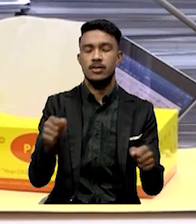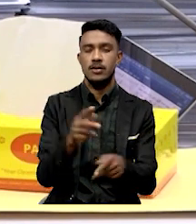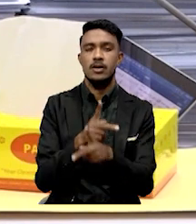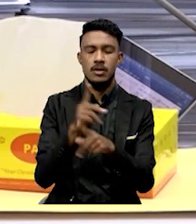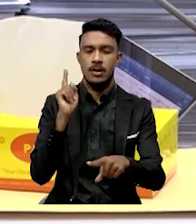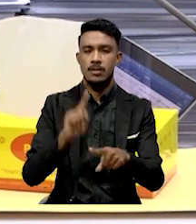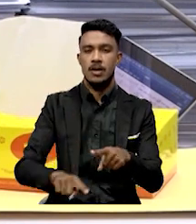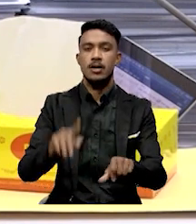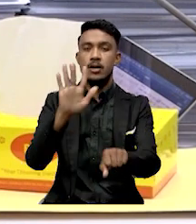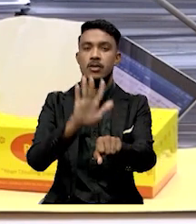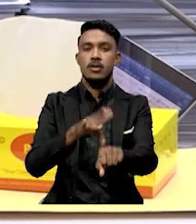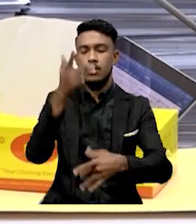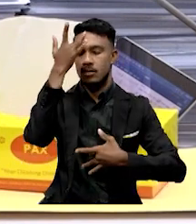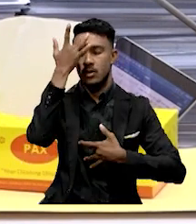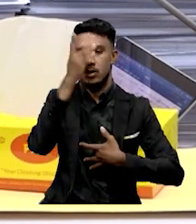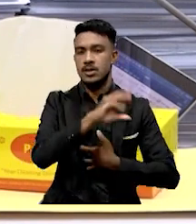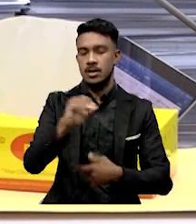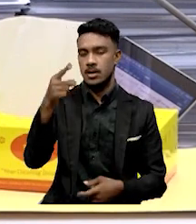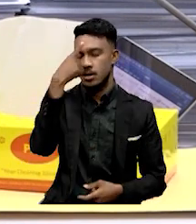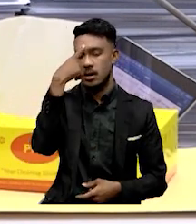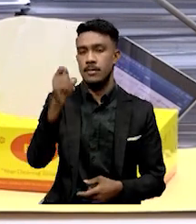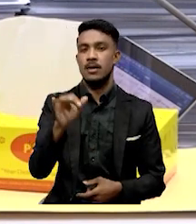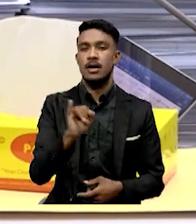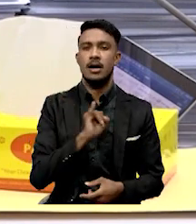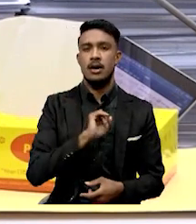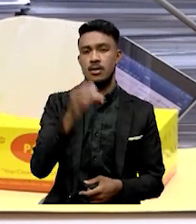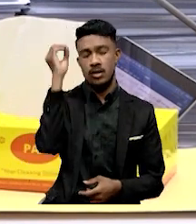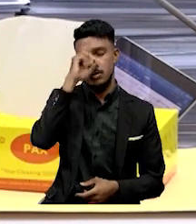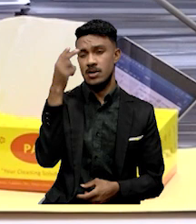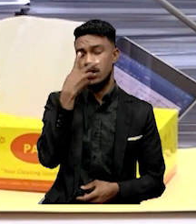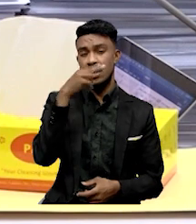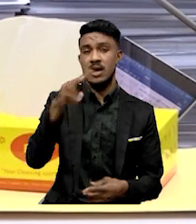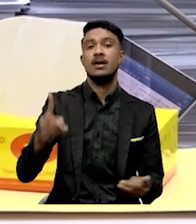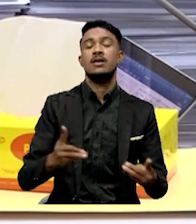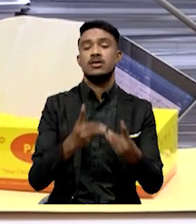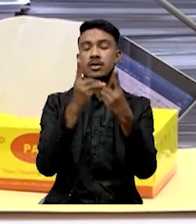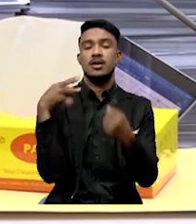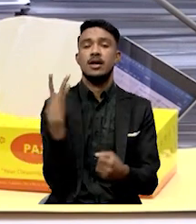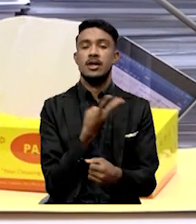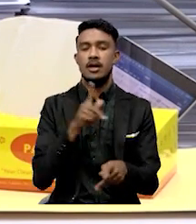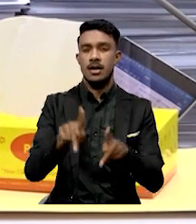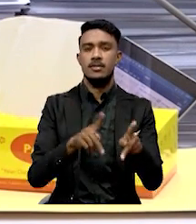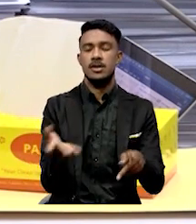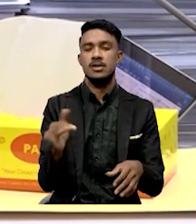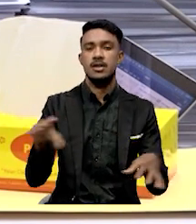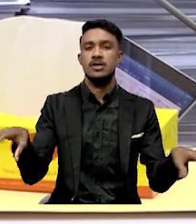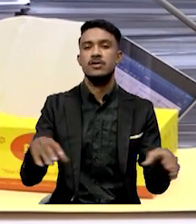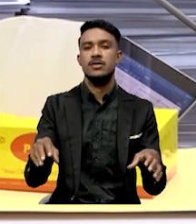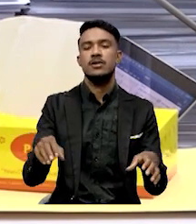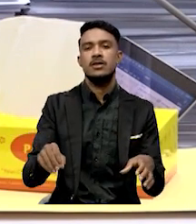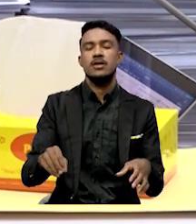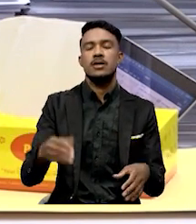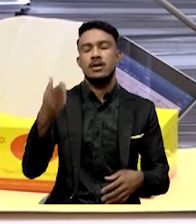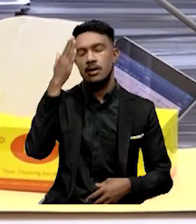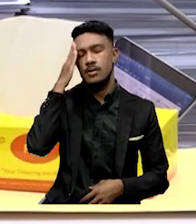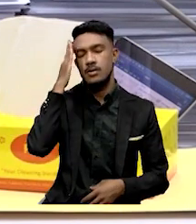moras. Tambar buat na beka hau observa hau are diretamente kata, ita ni trabalhador e sana kuitadu. Laia